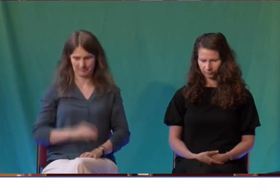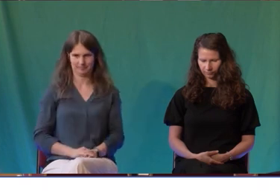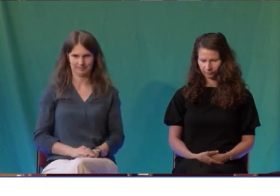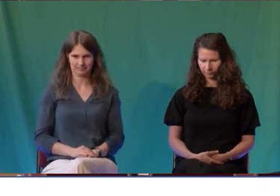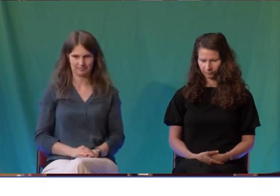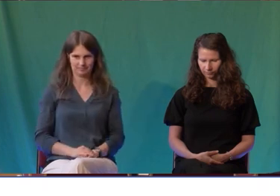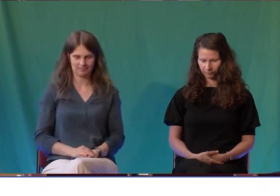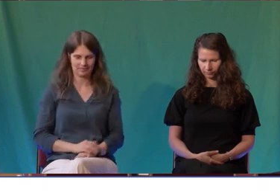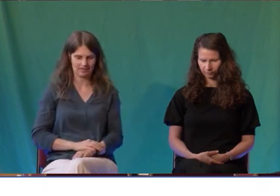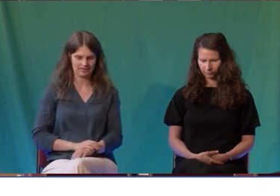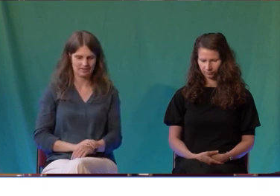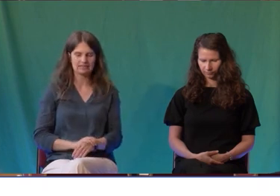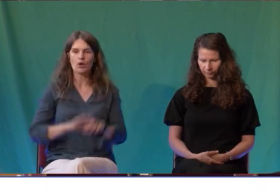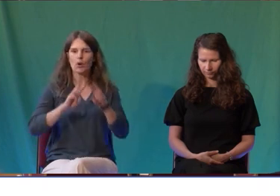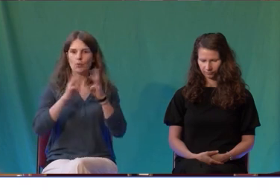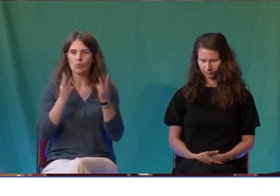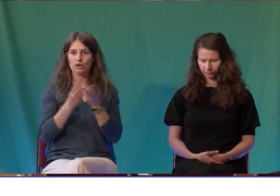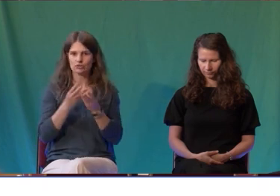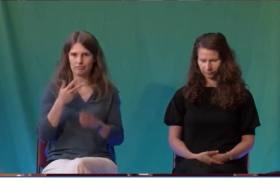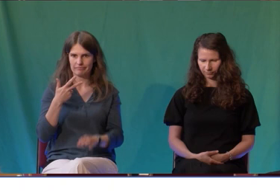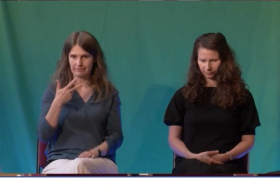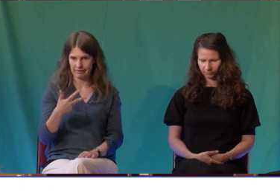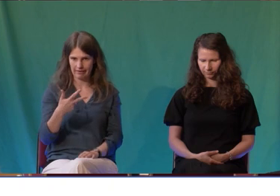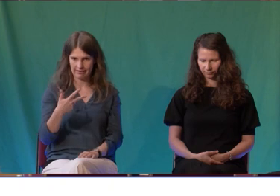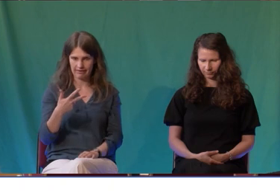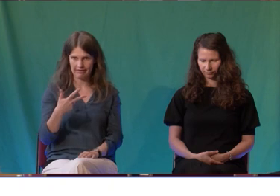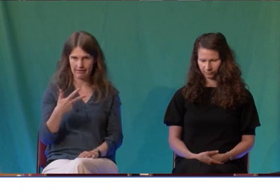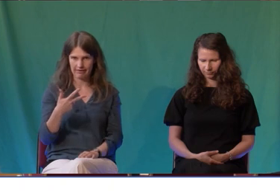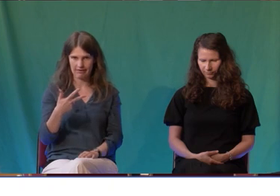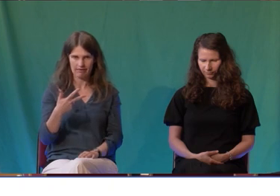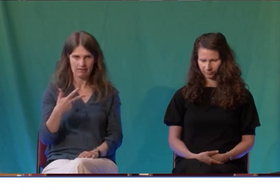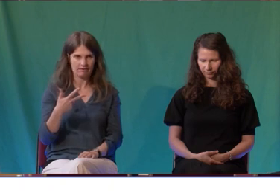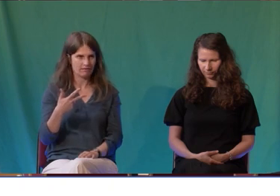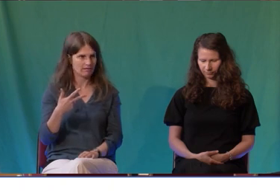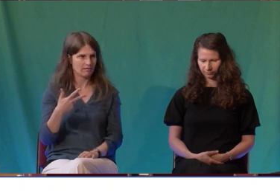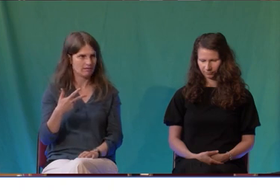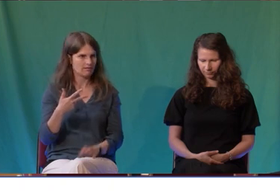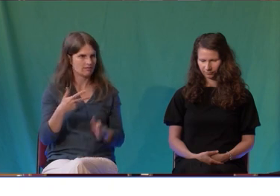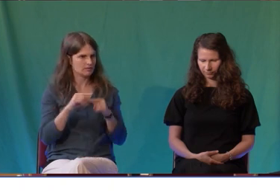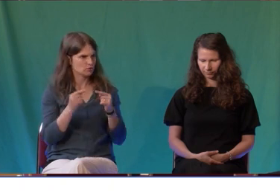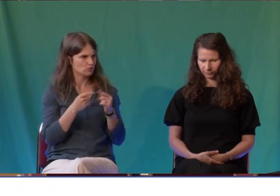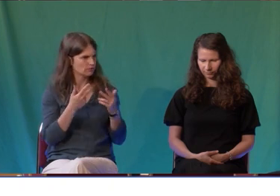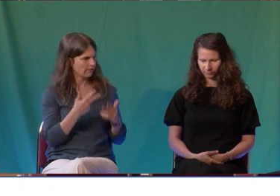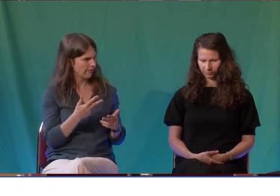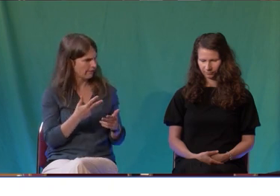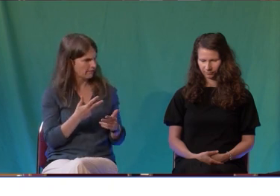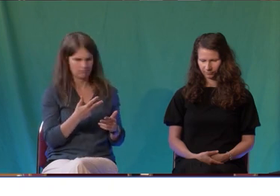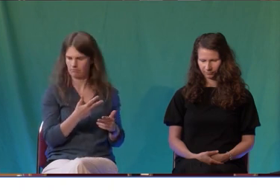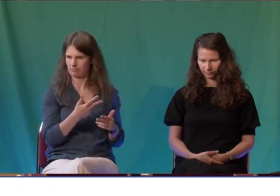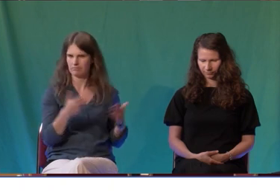ja wir halten im Workshop drei kurze oder im Podiumsdiskussion drei kurze input-referate